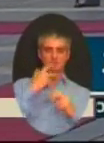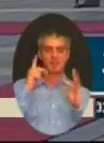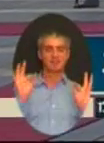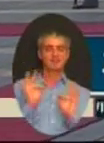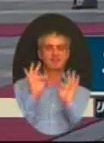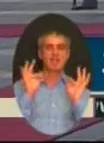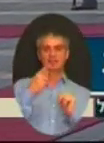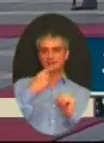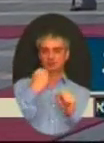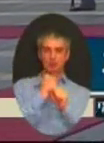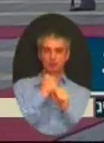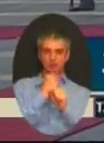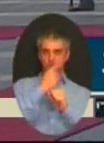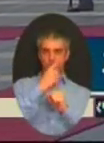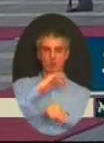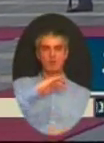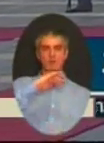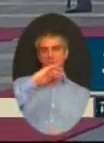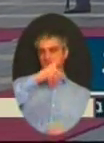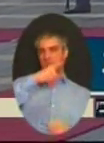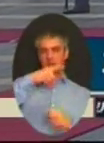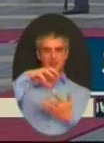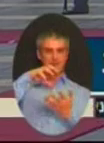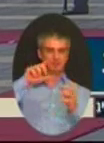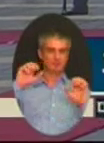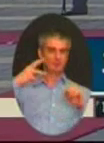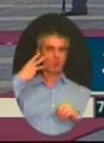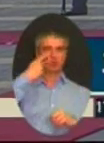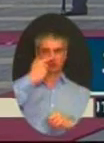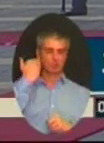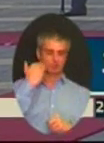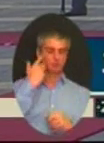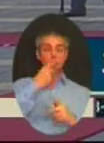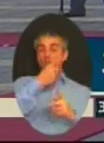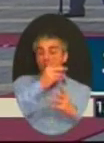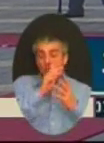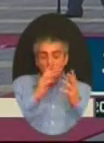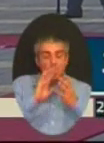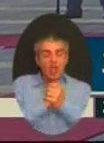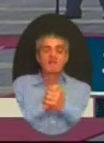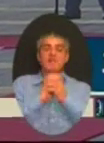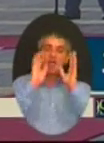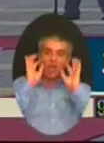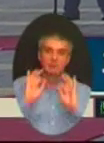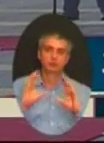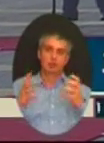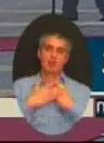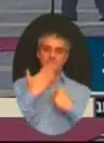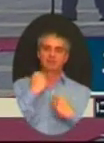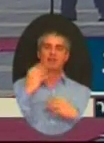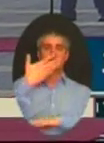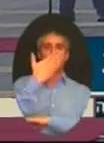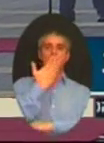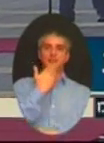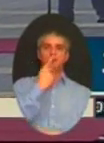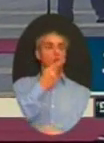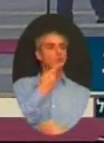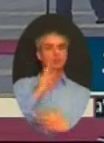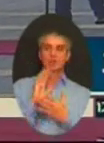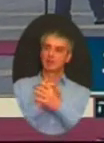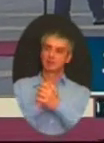הטקס בגבעת הקפיטול, זה מרשים. חבר אמיתי של עם ישראל ומדינת ישראל. הוא יותר